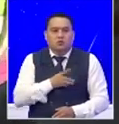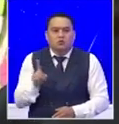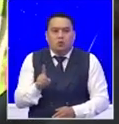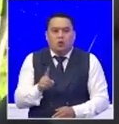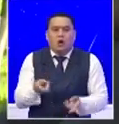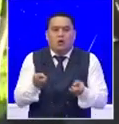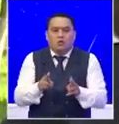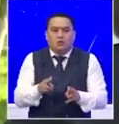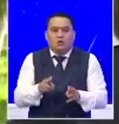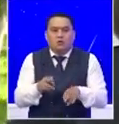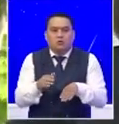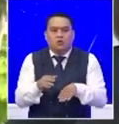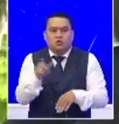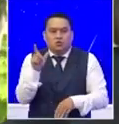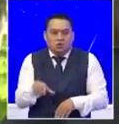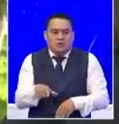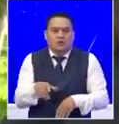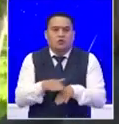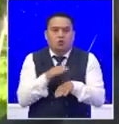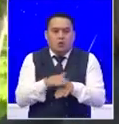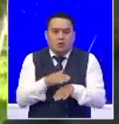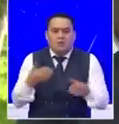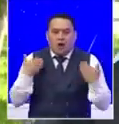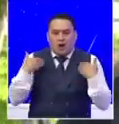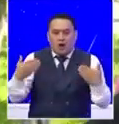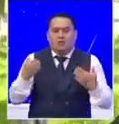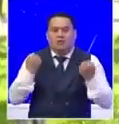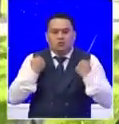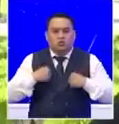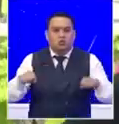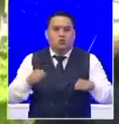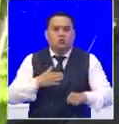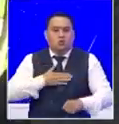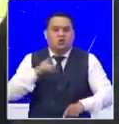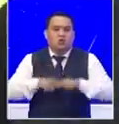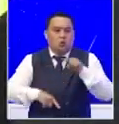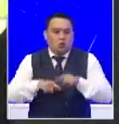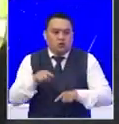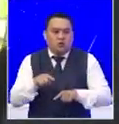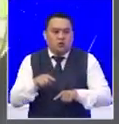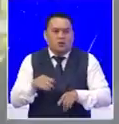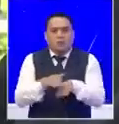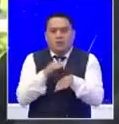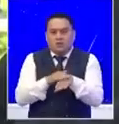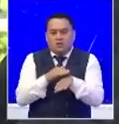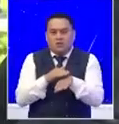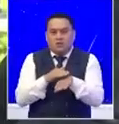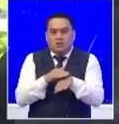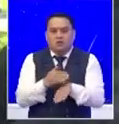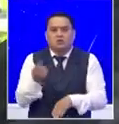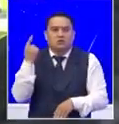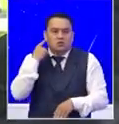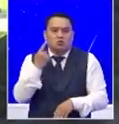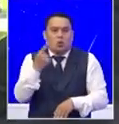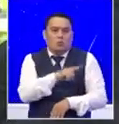он оставался таким же человечным, храбрым, достойным сыном нашей Родины. Молодец. Еще я слышал, что